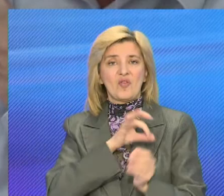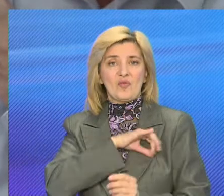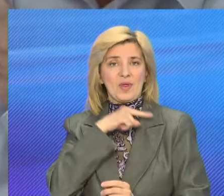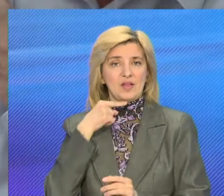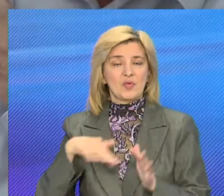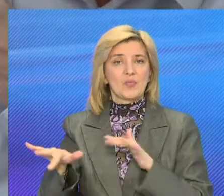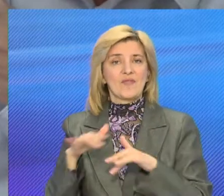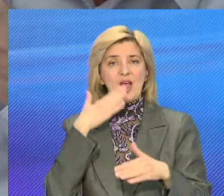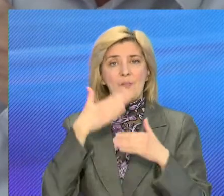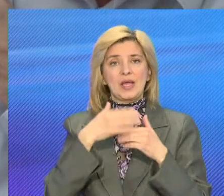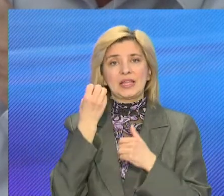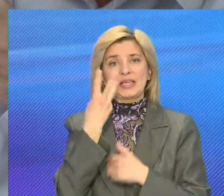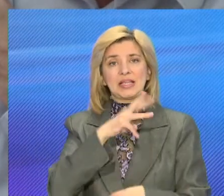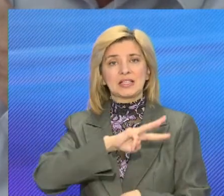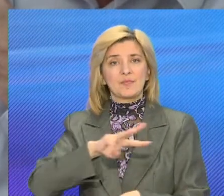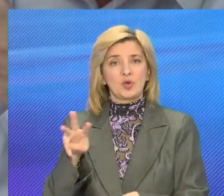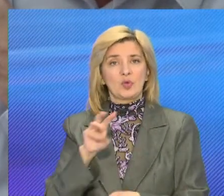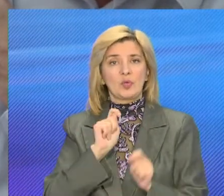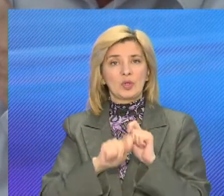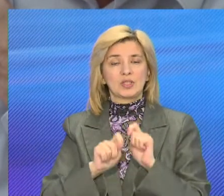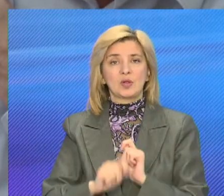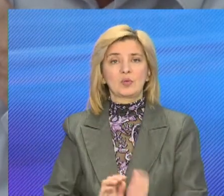проведено амаль 13 миллионов тестов.